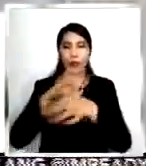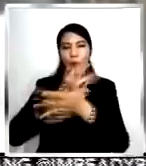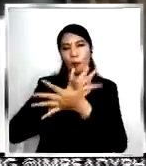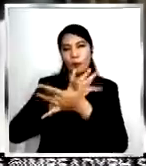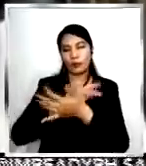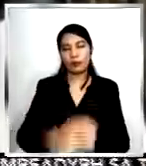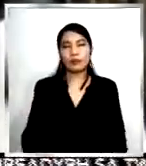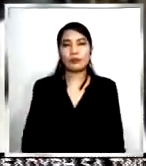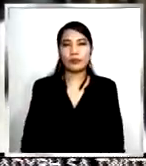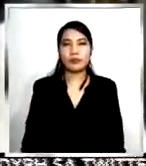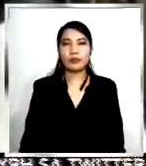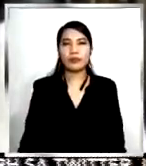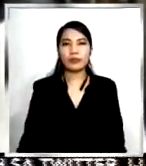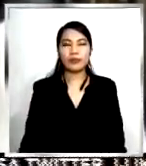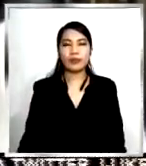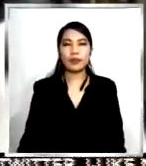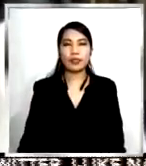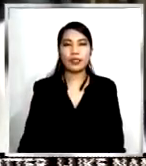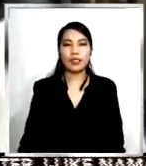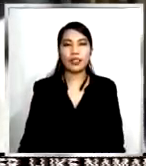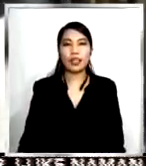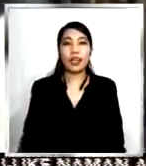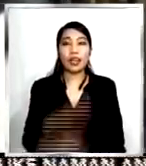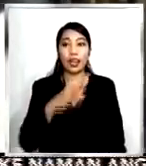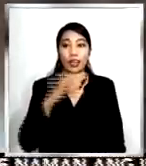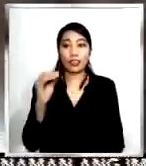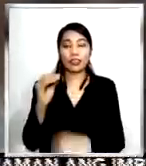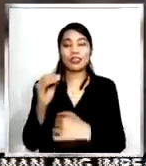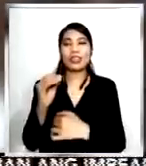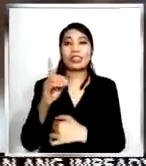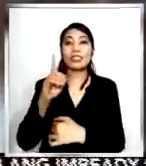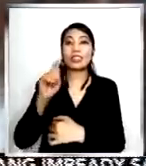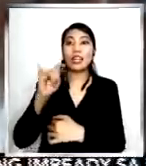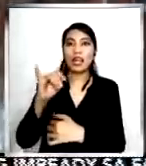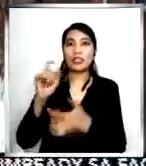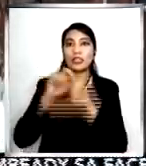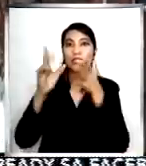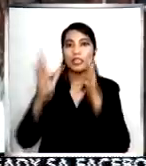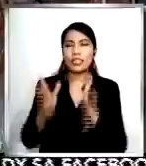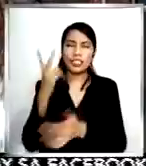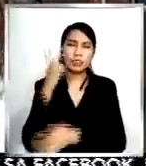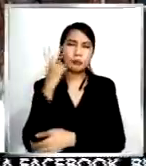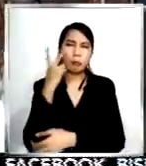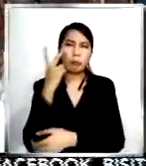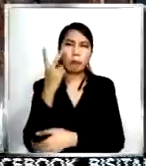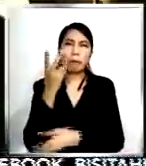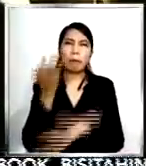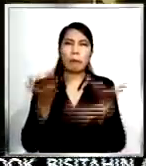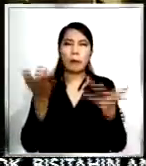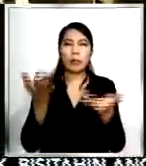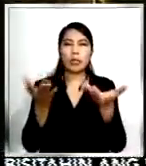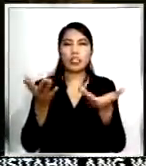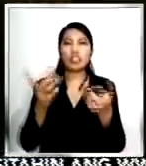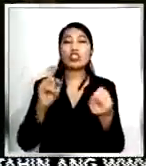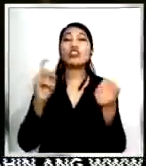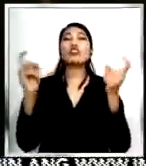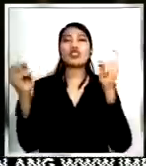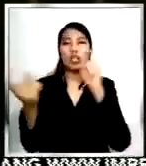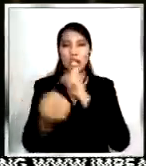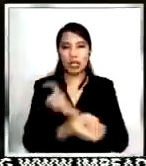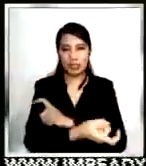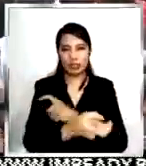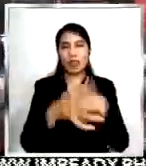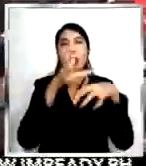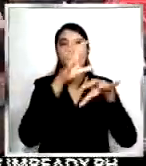Maging si Trade Secretary Ramon Lopez, nakikita na magbabago ang ilan nating nakasanayan tuwing kapaskuhan, gaya ng pagpasyal